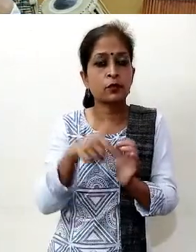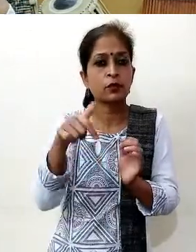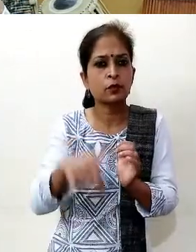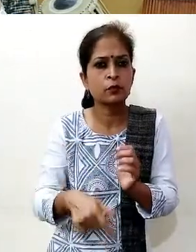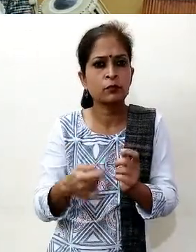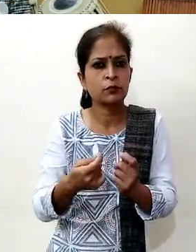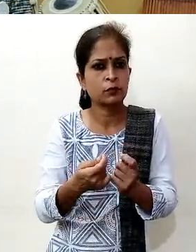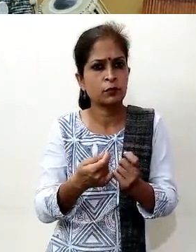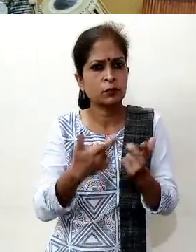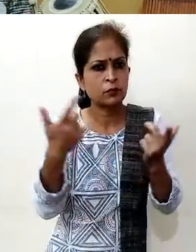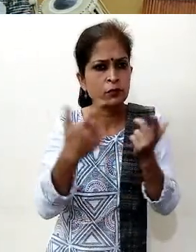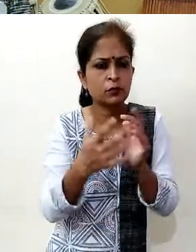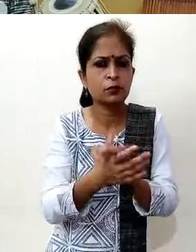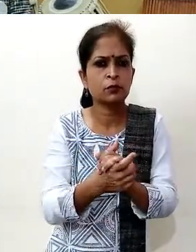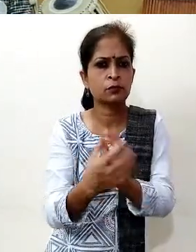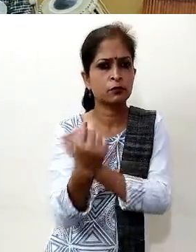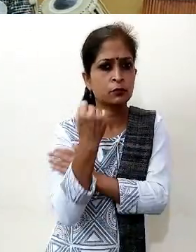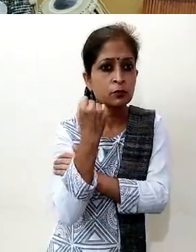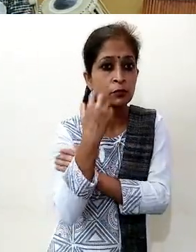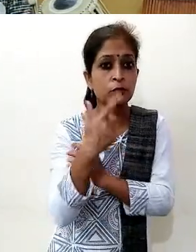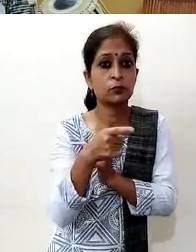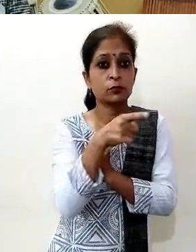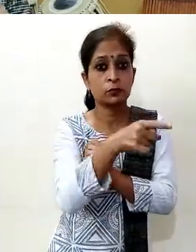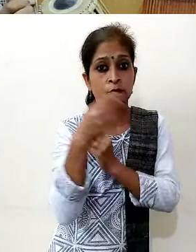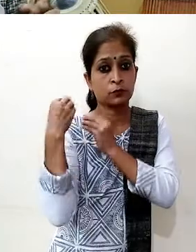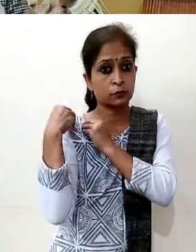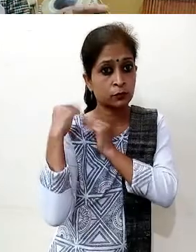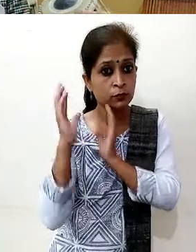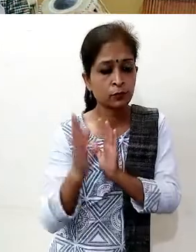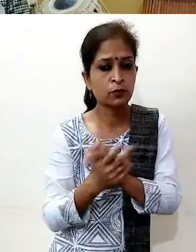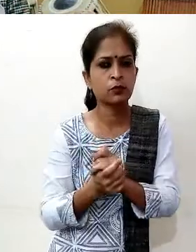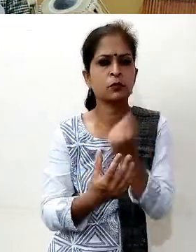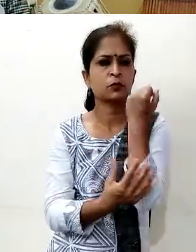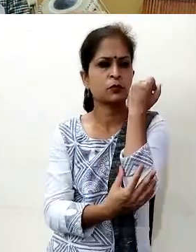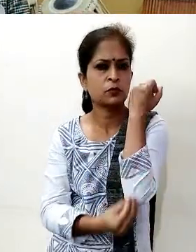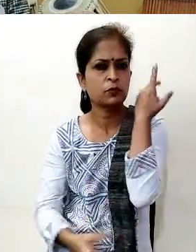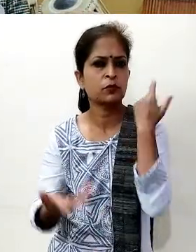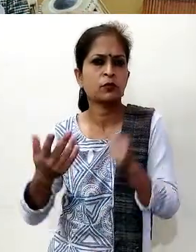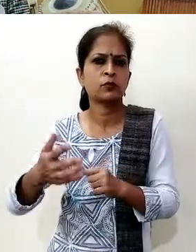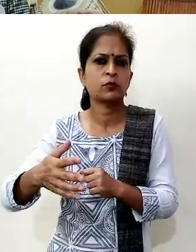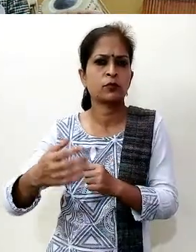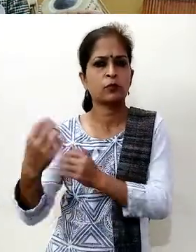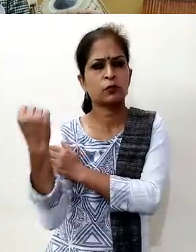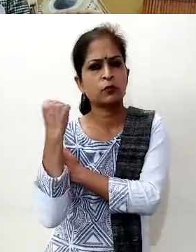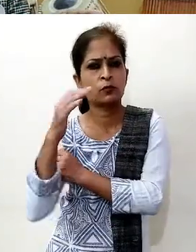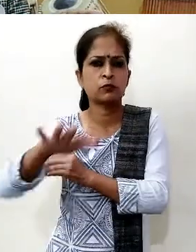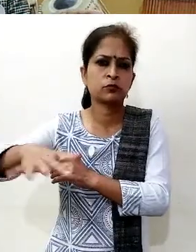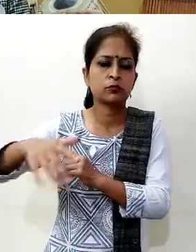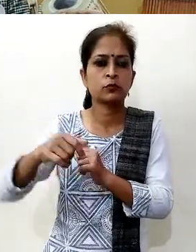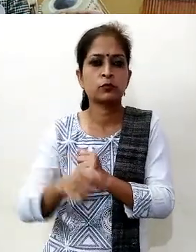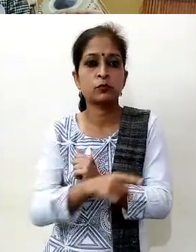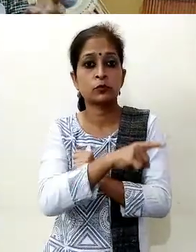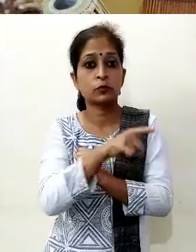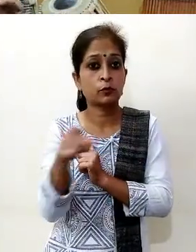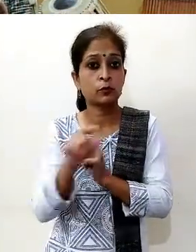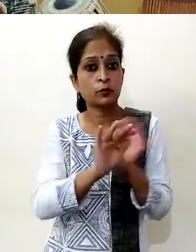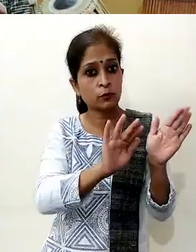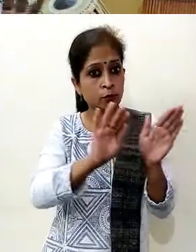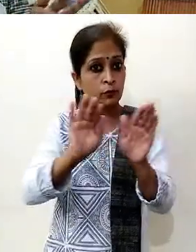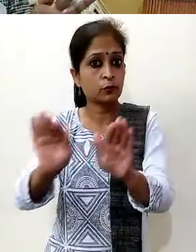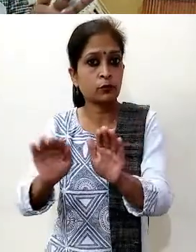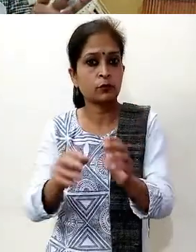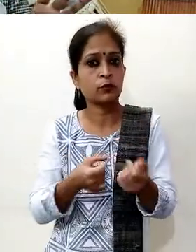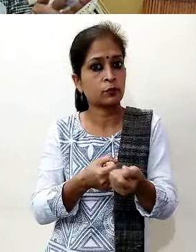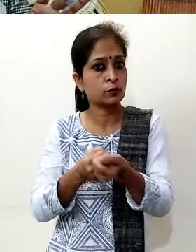किसी मजबूत का यह दायित्व होता है कि वो किसी कमजोर को की रक्षा करे। तो